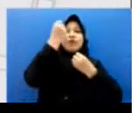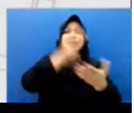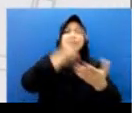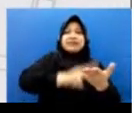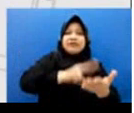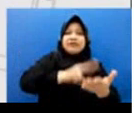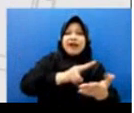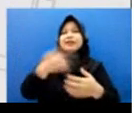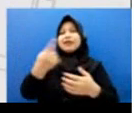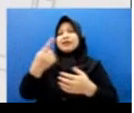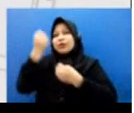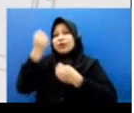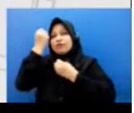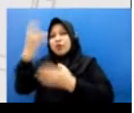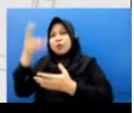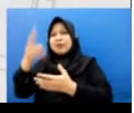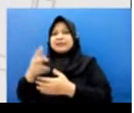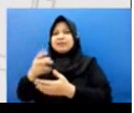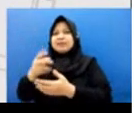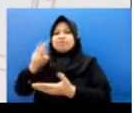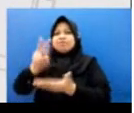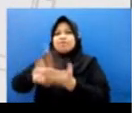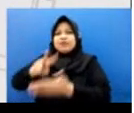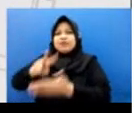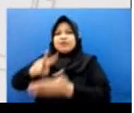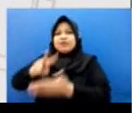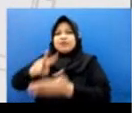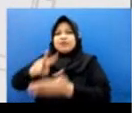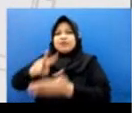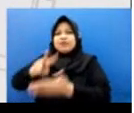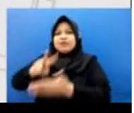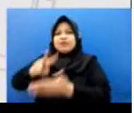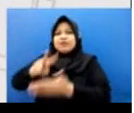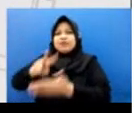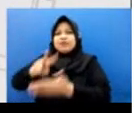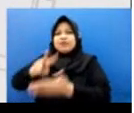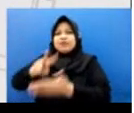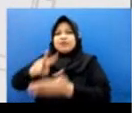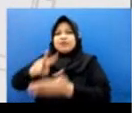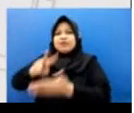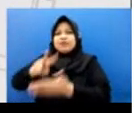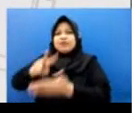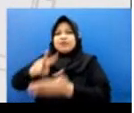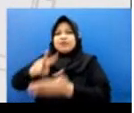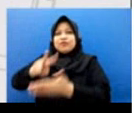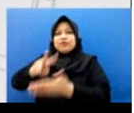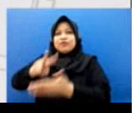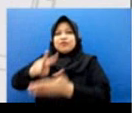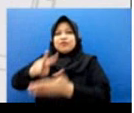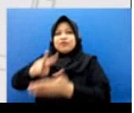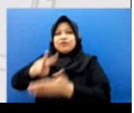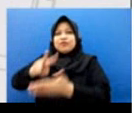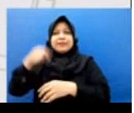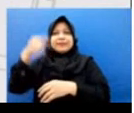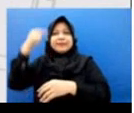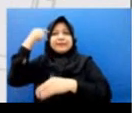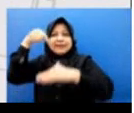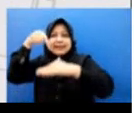yang terjadi di dalam pikiran seseorang yang berpikir kritis. Jadi walaupun informasi yang valid